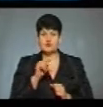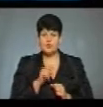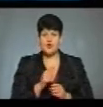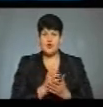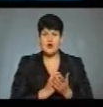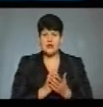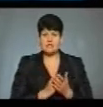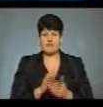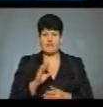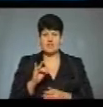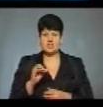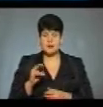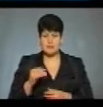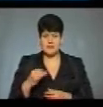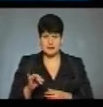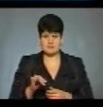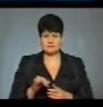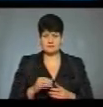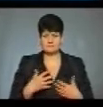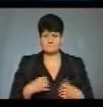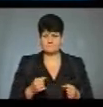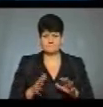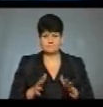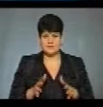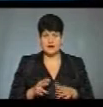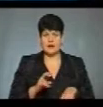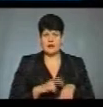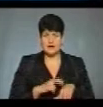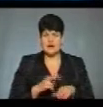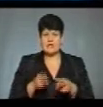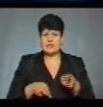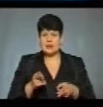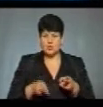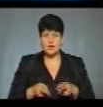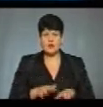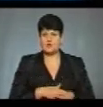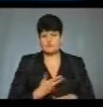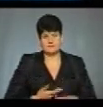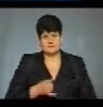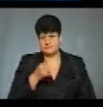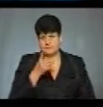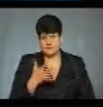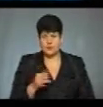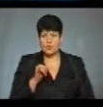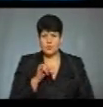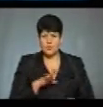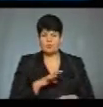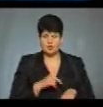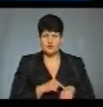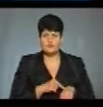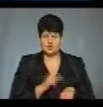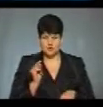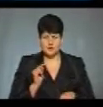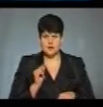там вичерпаний, тому що лікарі і хірурги довго не живуть. Я думаю, що десь в нього навіть передчуття було,